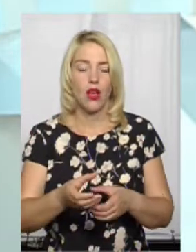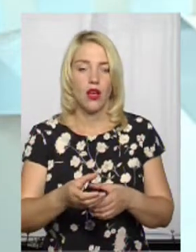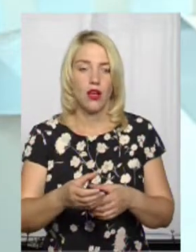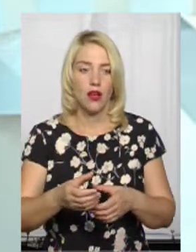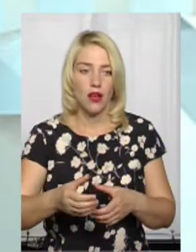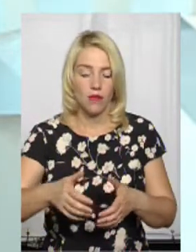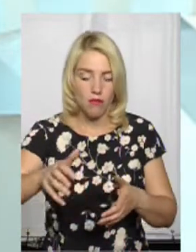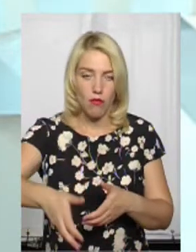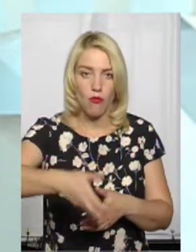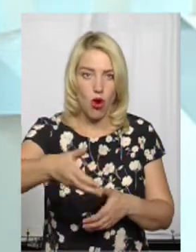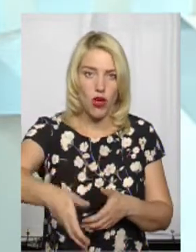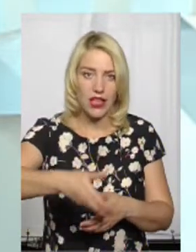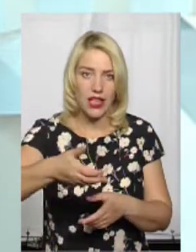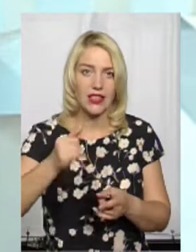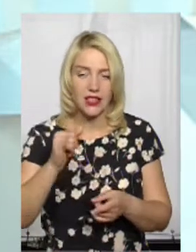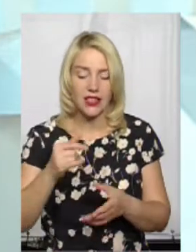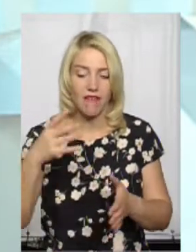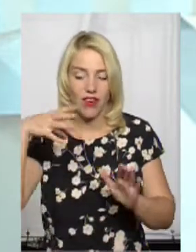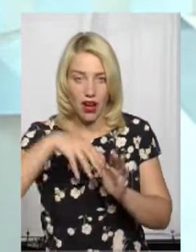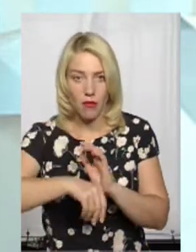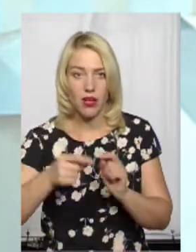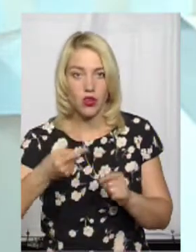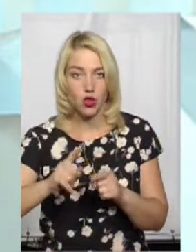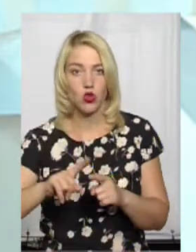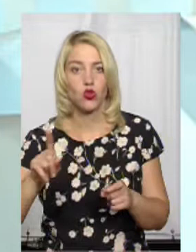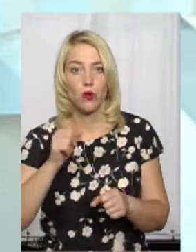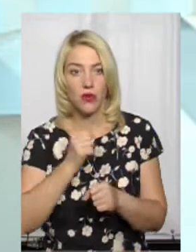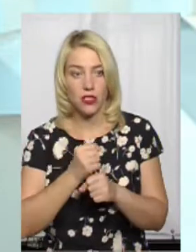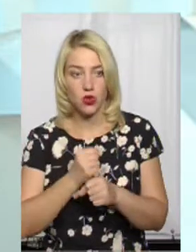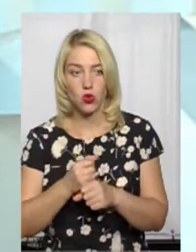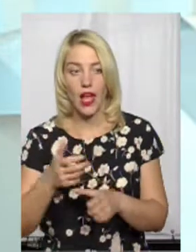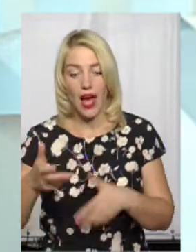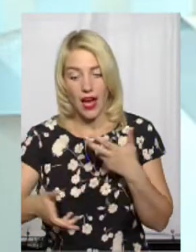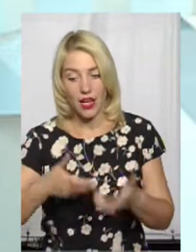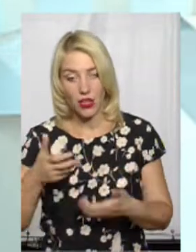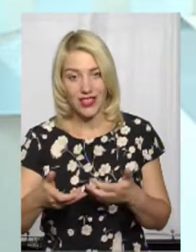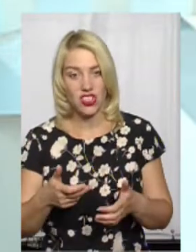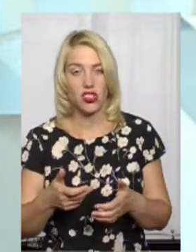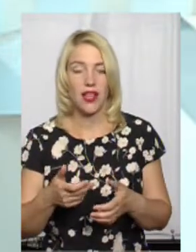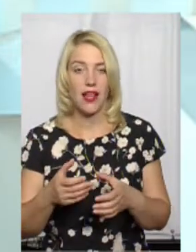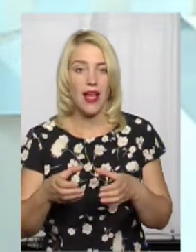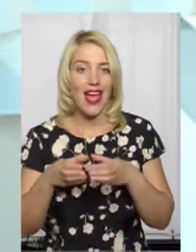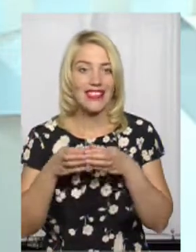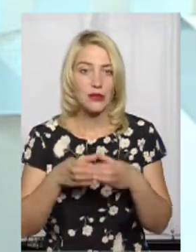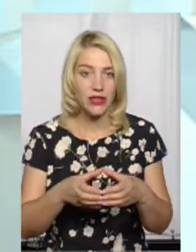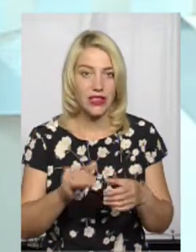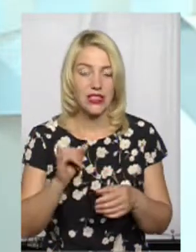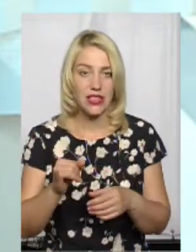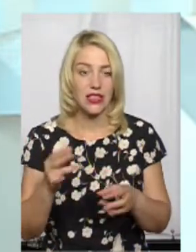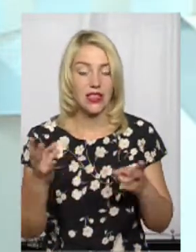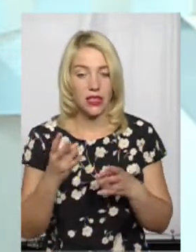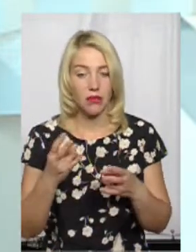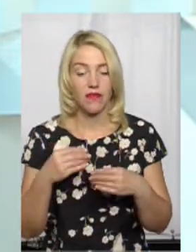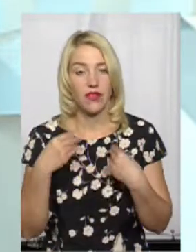дуже приємно, що в рамках того, що працює ця археологічна експедиція, і крім того, треба